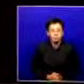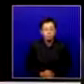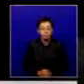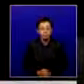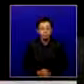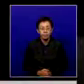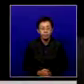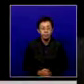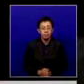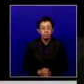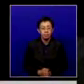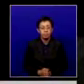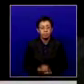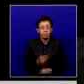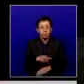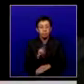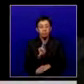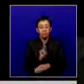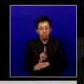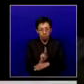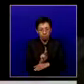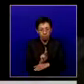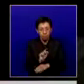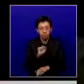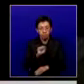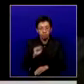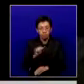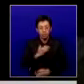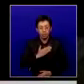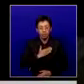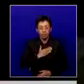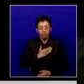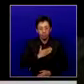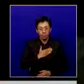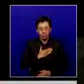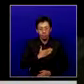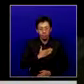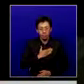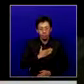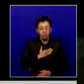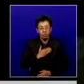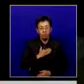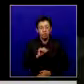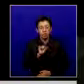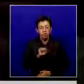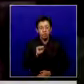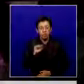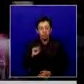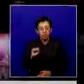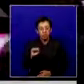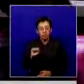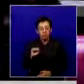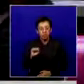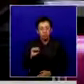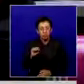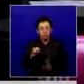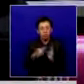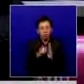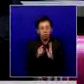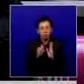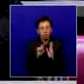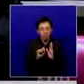กราบเรียนท่านประธานสภาที่เคารพกระผมนายสรัญวุฒิสรัญเกตสมาชิกสภาผู้แทนราษฎรจังหวัดอุตร